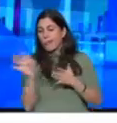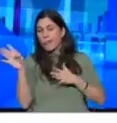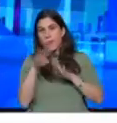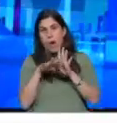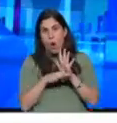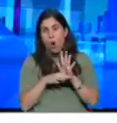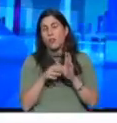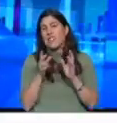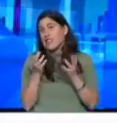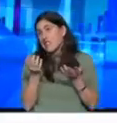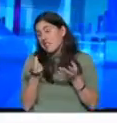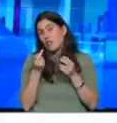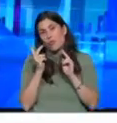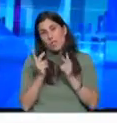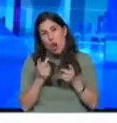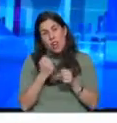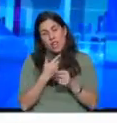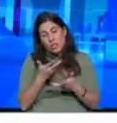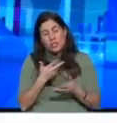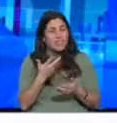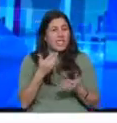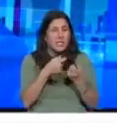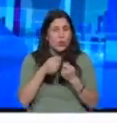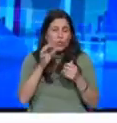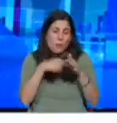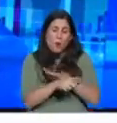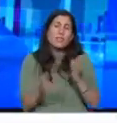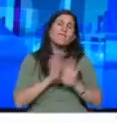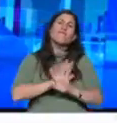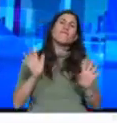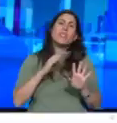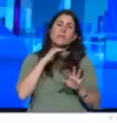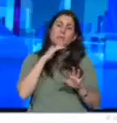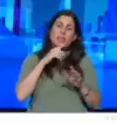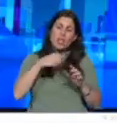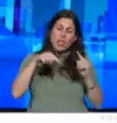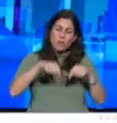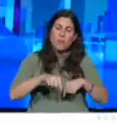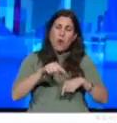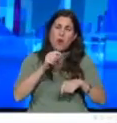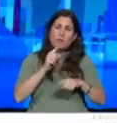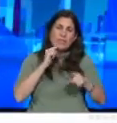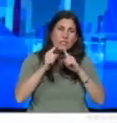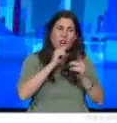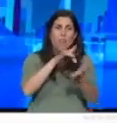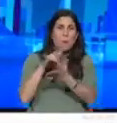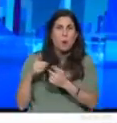לעשות לו שירות יותר מאשר את הדבר הזה, ארגון של בוגדים. מספיק שאנחנו פה מנהלים על זה שיח פה ובכל מקום